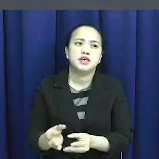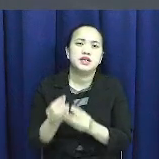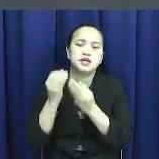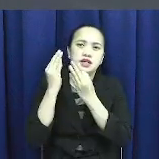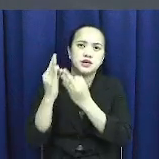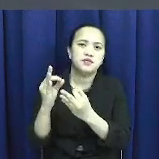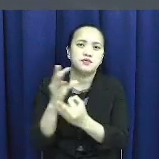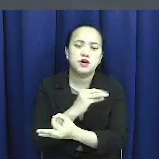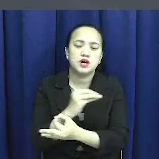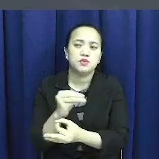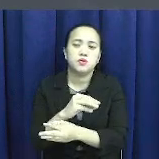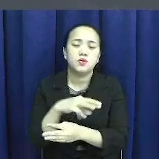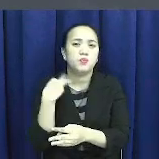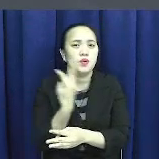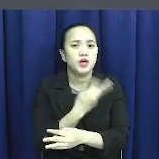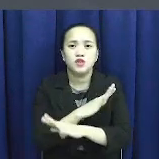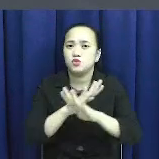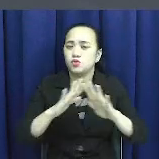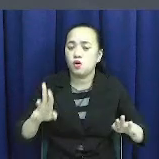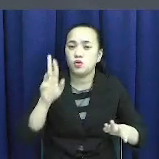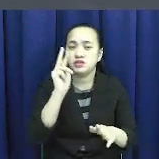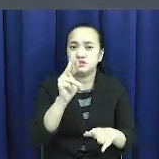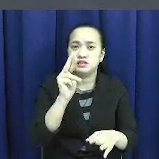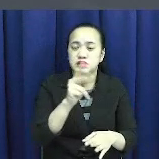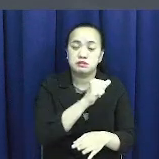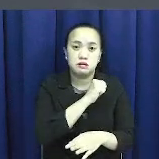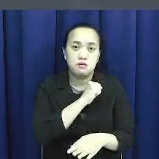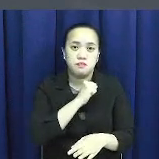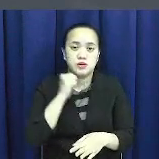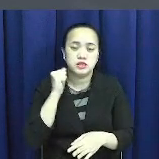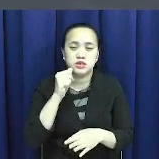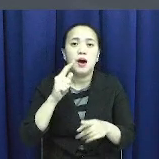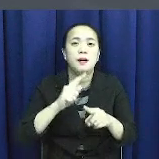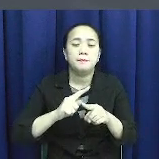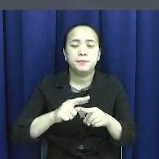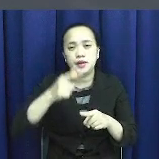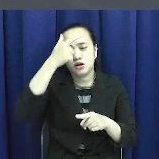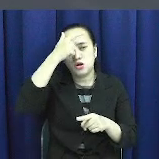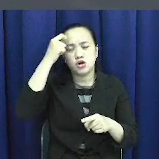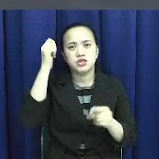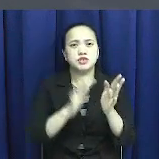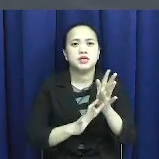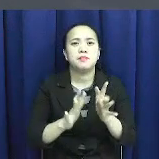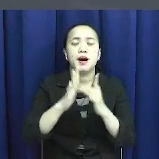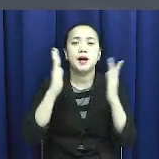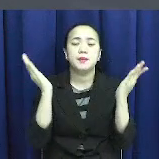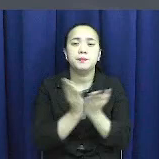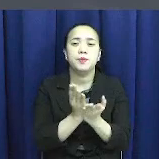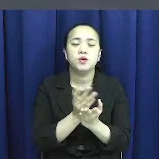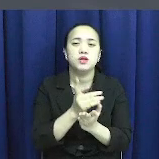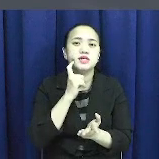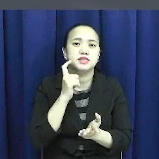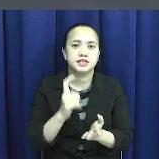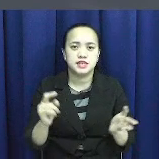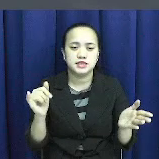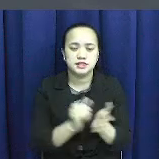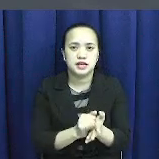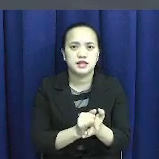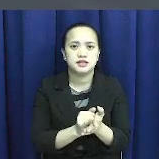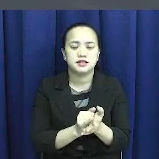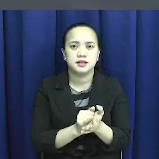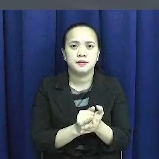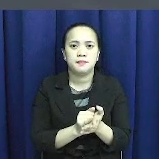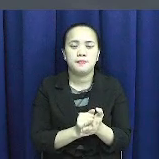kinakailangan lumapit sa priest. Sapagkat ang sabi ng Biblia, sabi pa rin ni Pablo sa Book of Romans, bawat